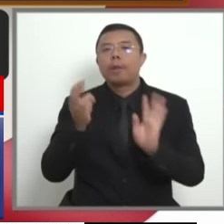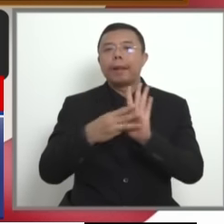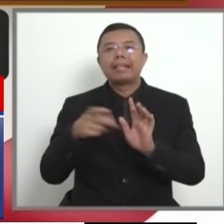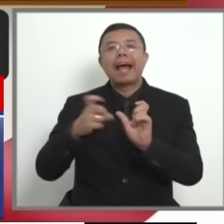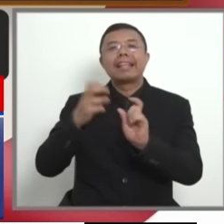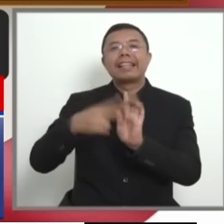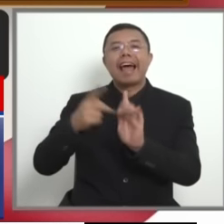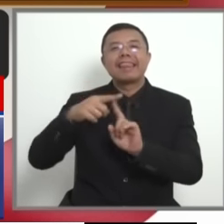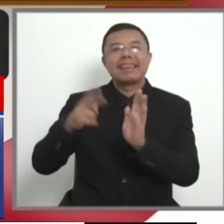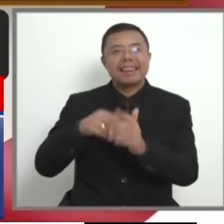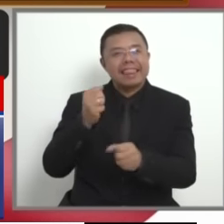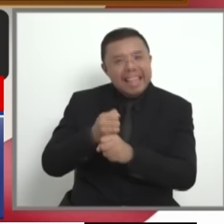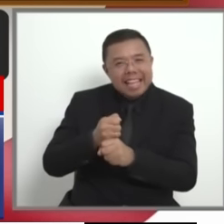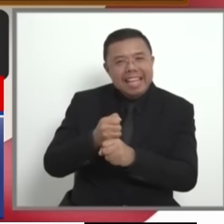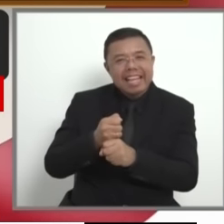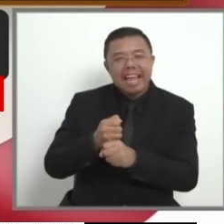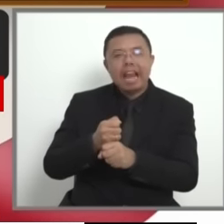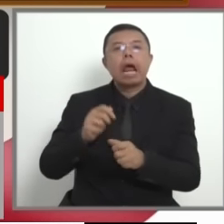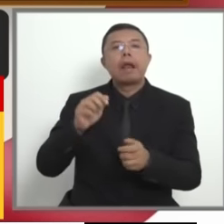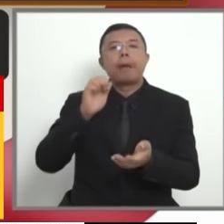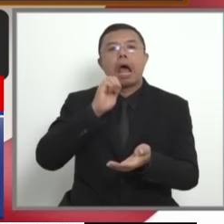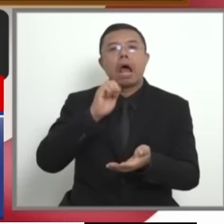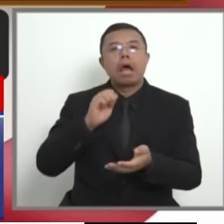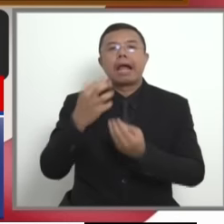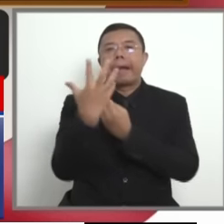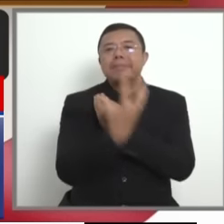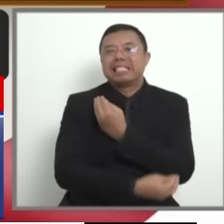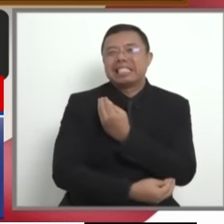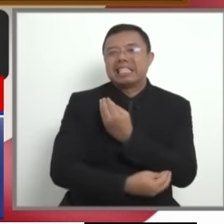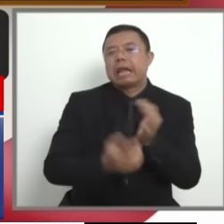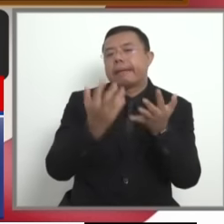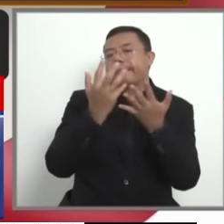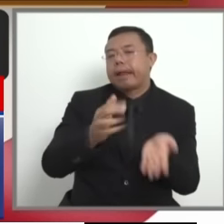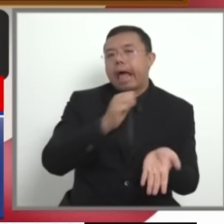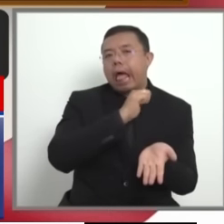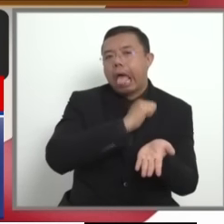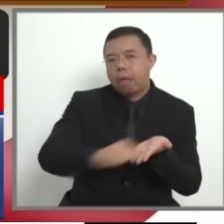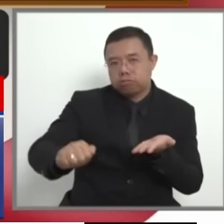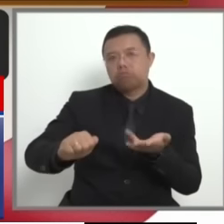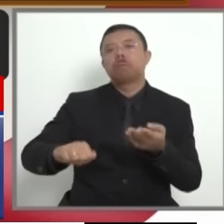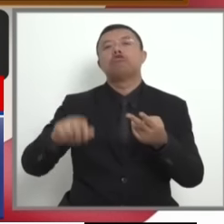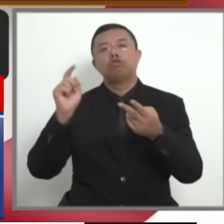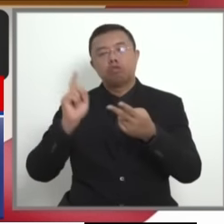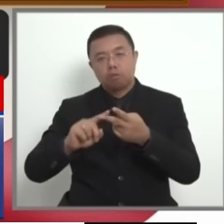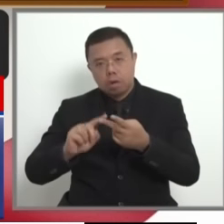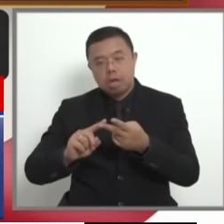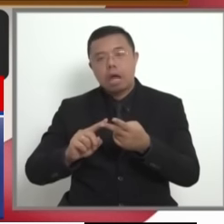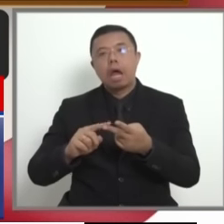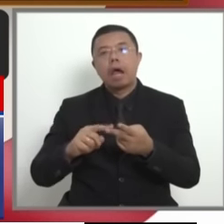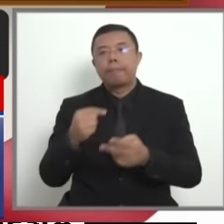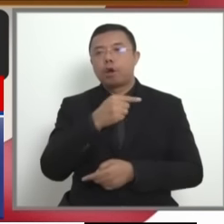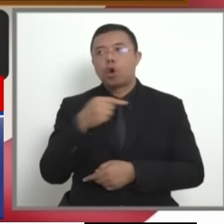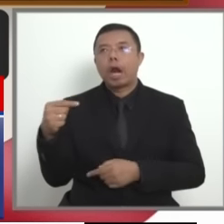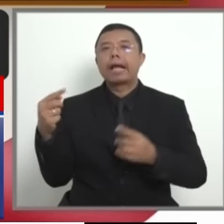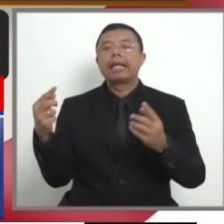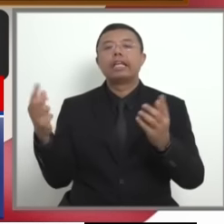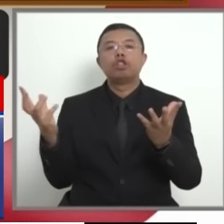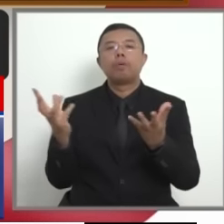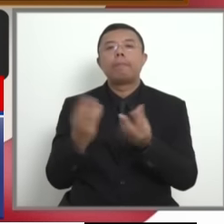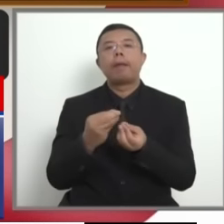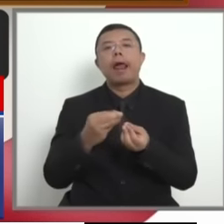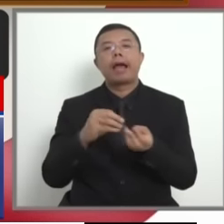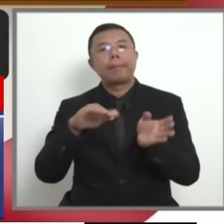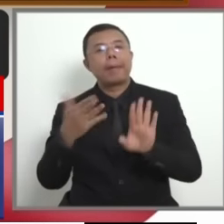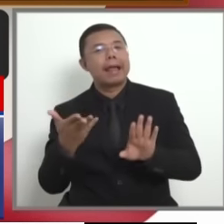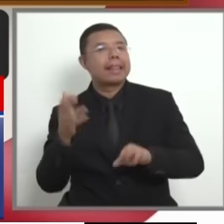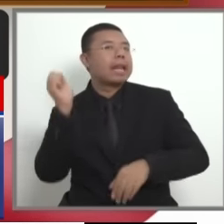dan menghilangkan e kemiskinan ekstrem dan juga mengurangi kematian